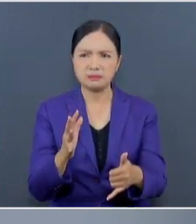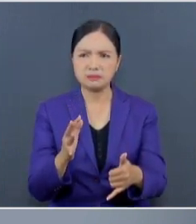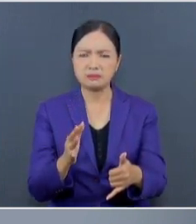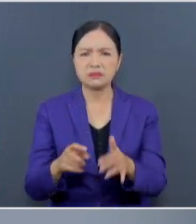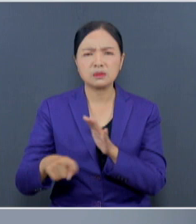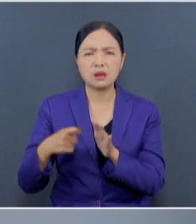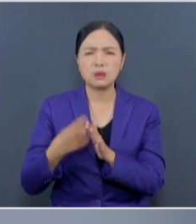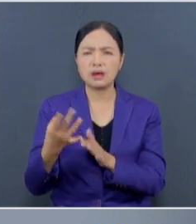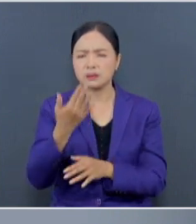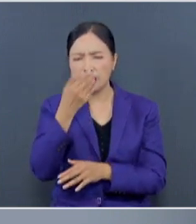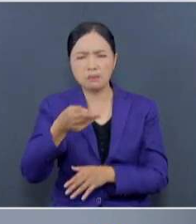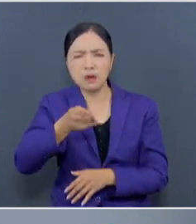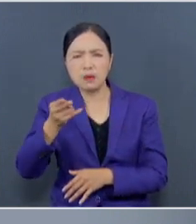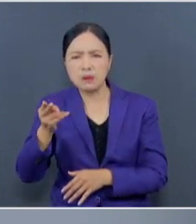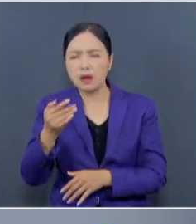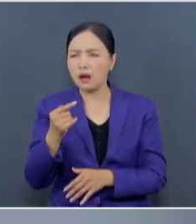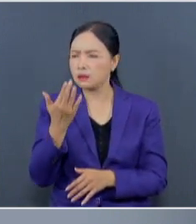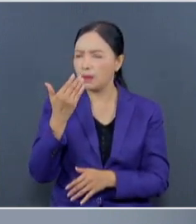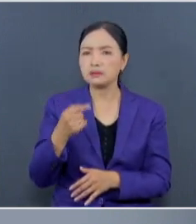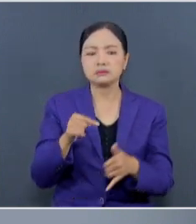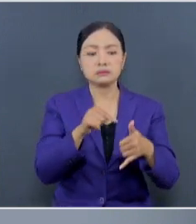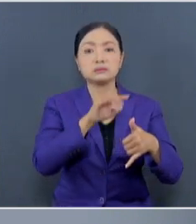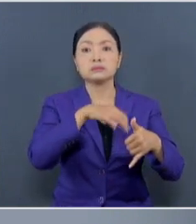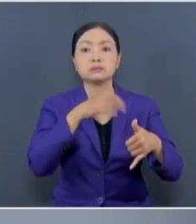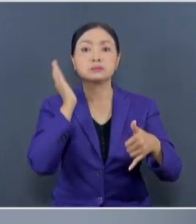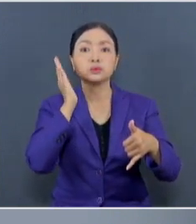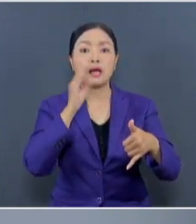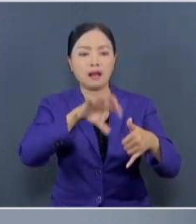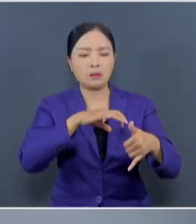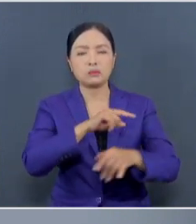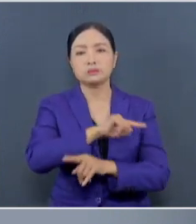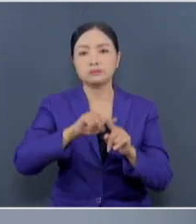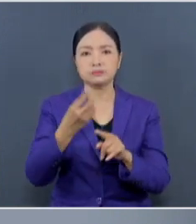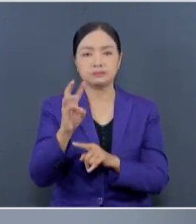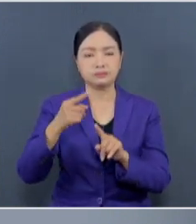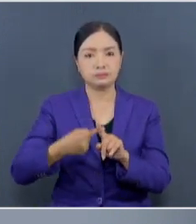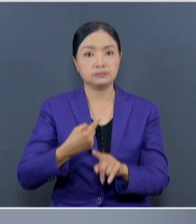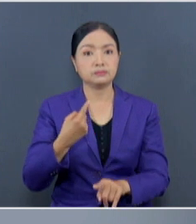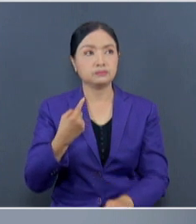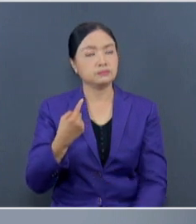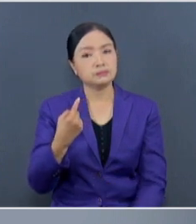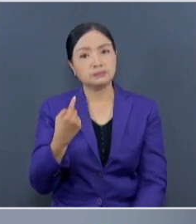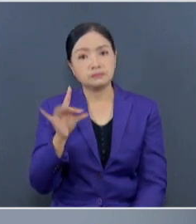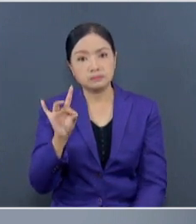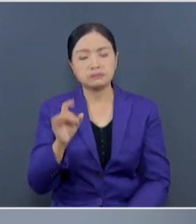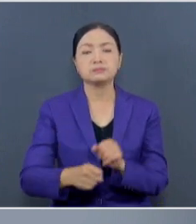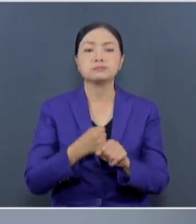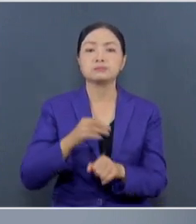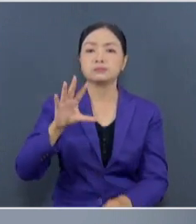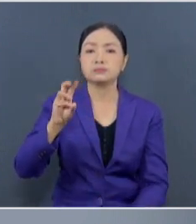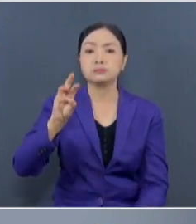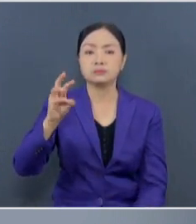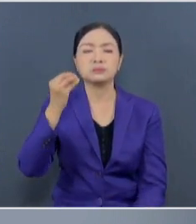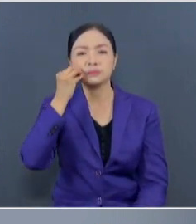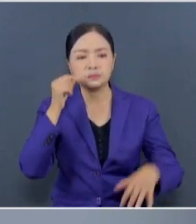ว่าชนวนเหตุมาจากอะไรตัวนายธนโดนบอกครับบอกว่าตอนนั้นเนี่ย 16สิงหาคมปี66ไปนั่งดื่มเหล้าบ้านเพื่อนแล้วก็ไปมี